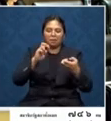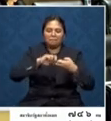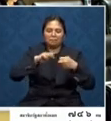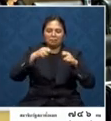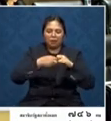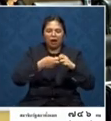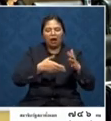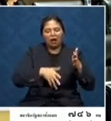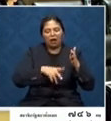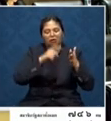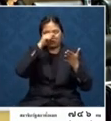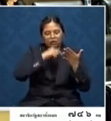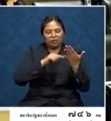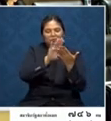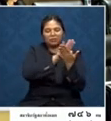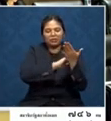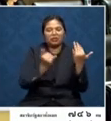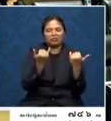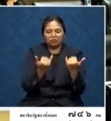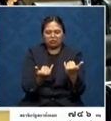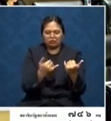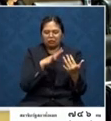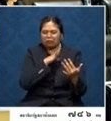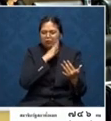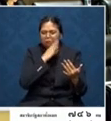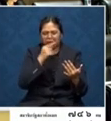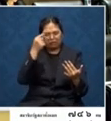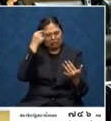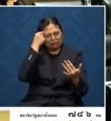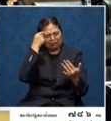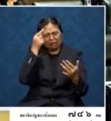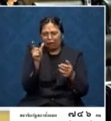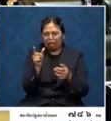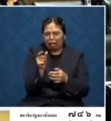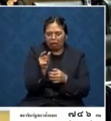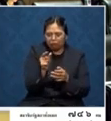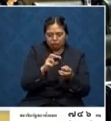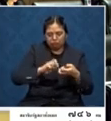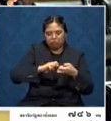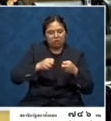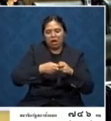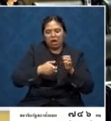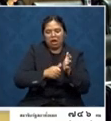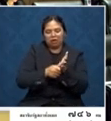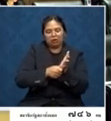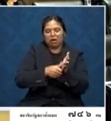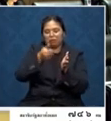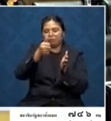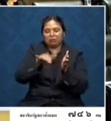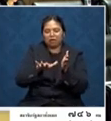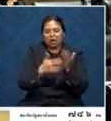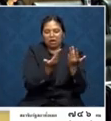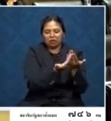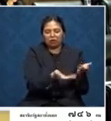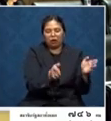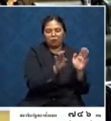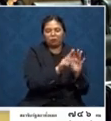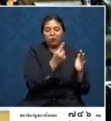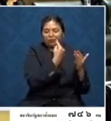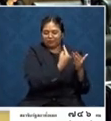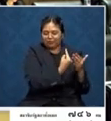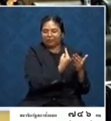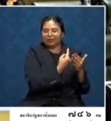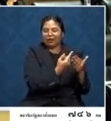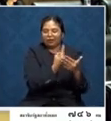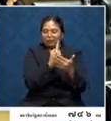องคิดใหญ่ค่ะถ้าคิดเล็กเราไม่สามารถแก้ปัญหาใหญ่นี้ได้เลยซึ่งโครงการ1ครอบครัว1ซอฟต์พาวเวอร์นี้ค่ะจะเป็นจิ๊กซอ